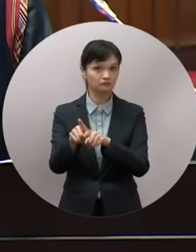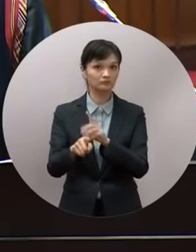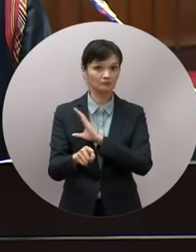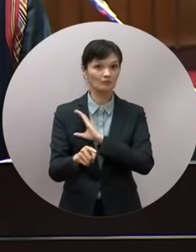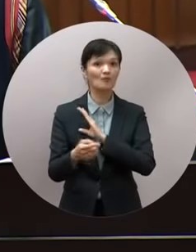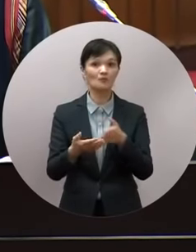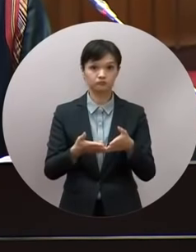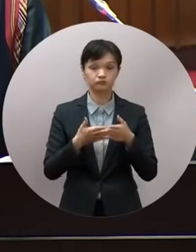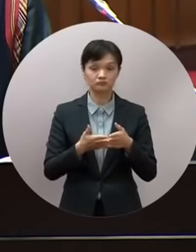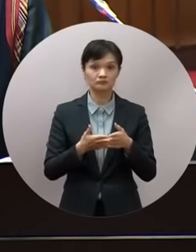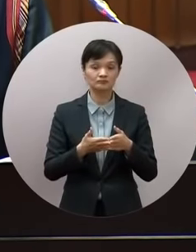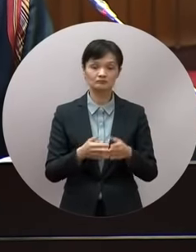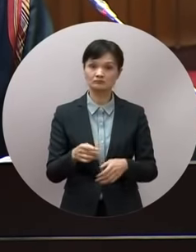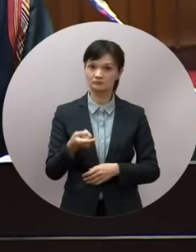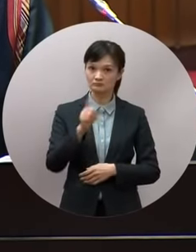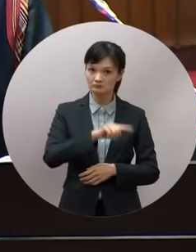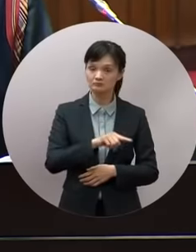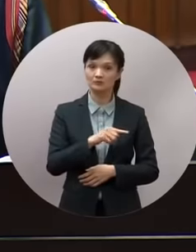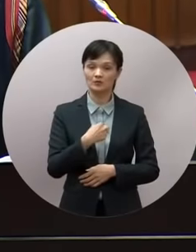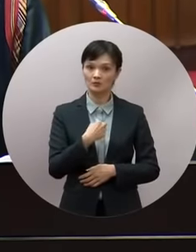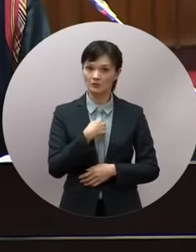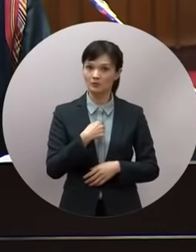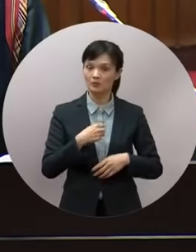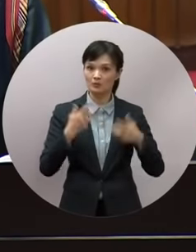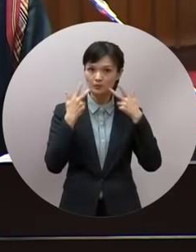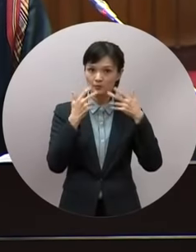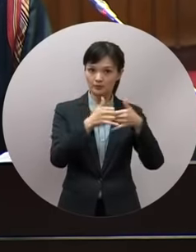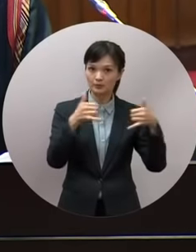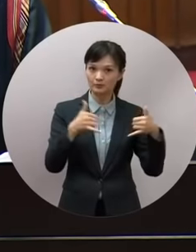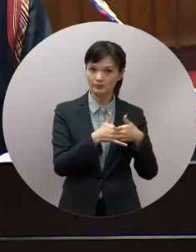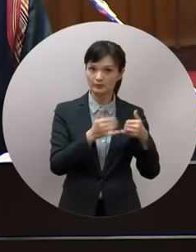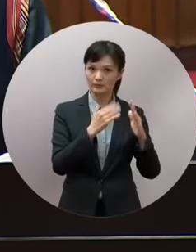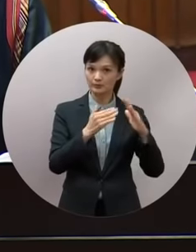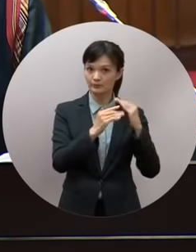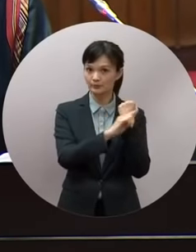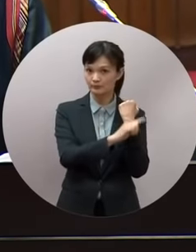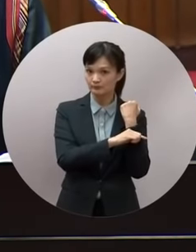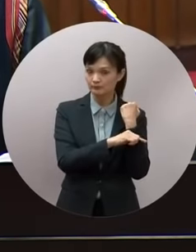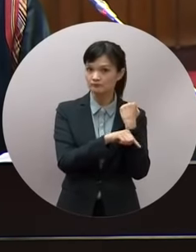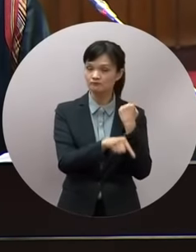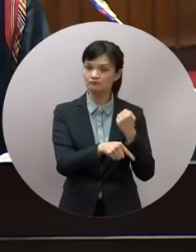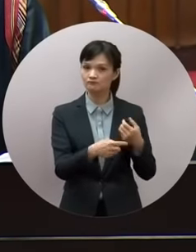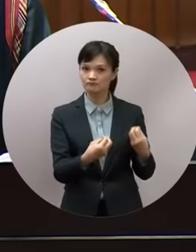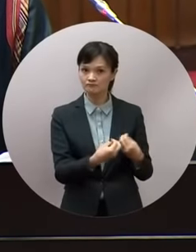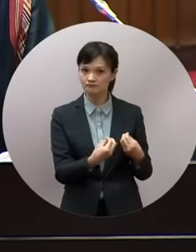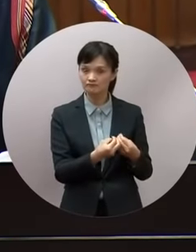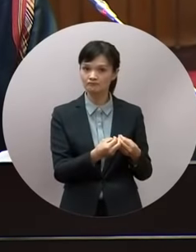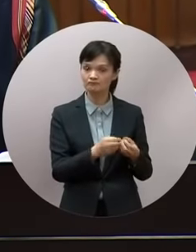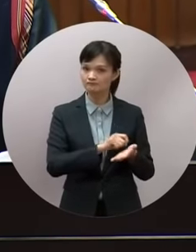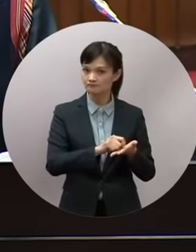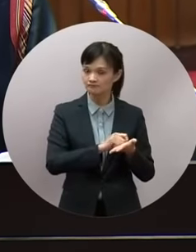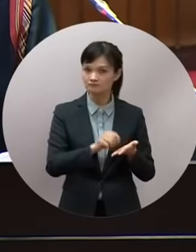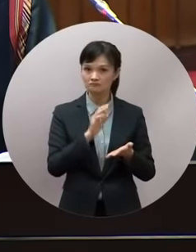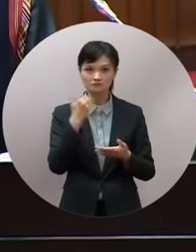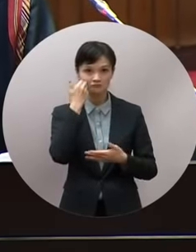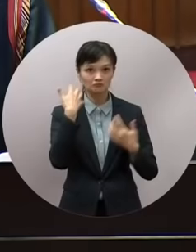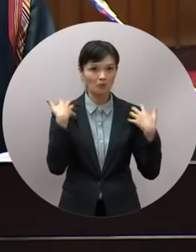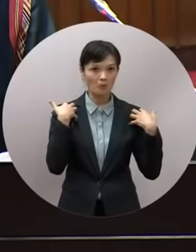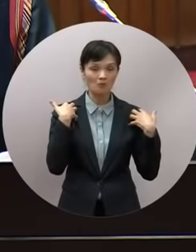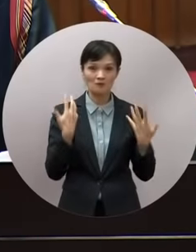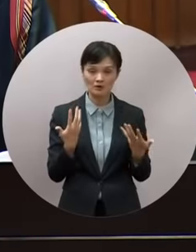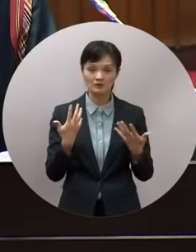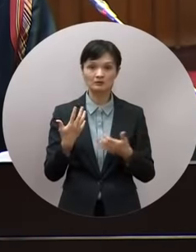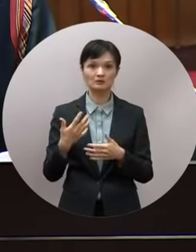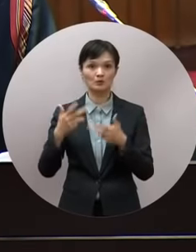原住民学校法的时候，是不是就应该要把原民会列为主管机关，并会